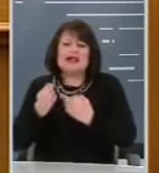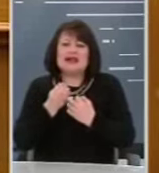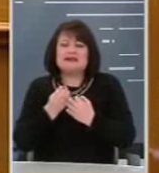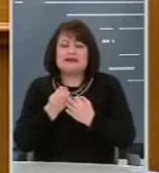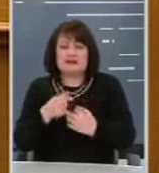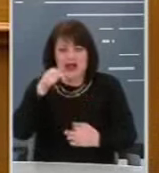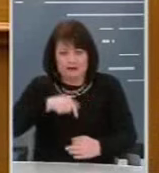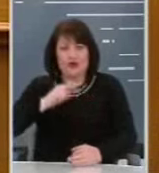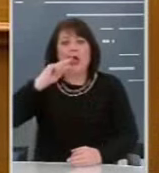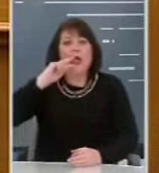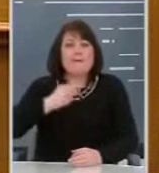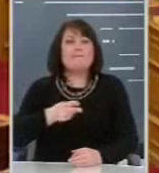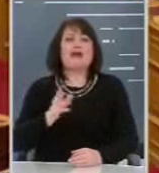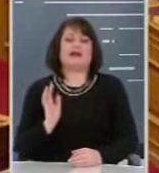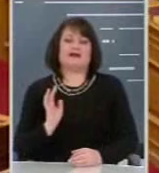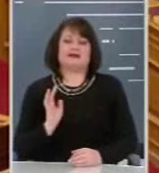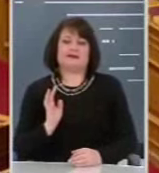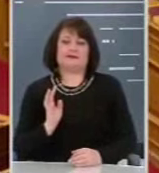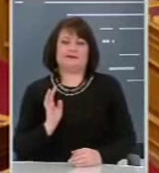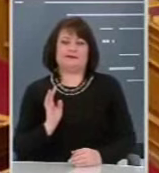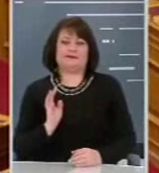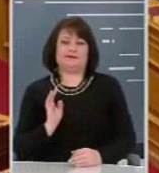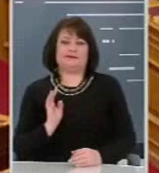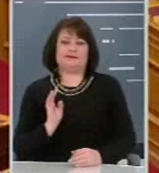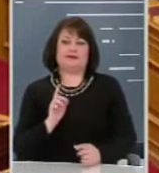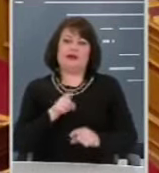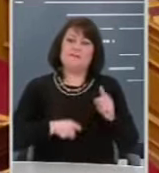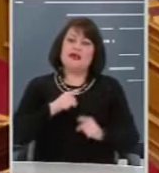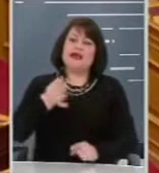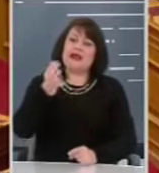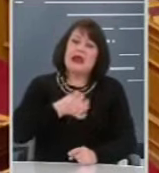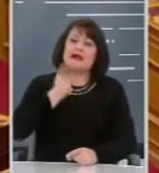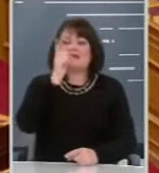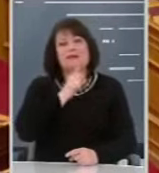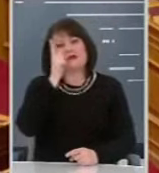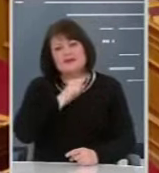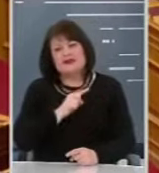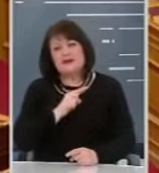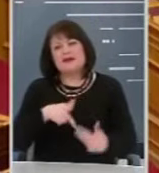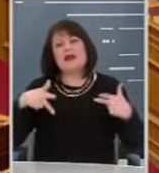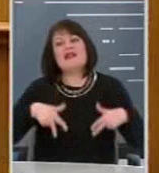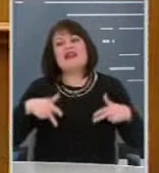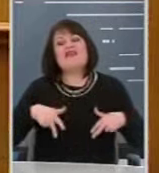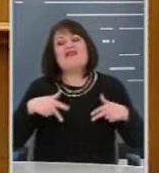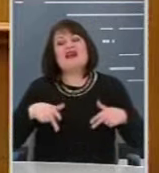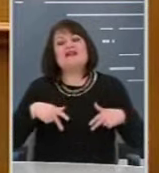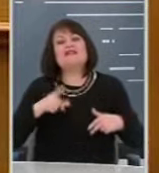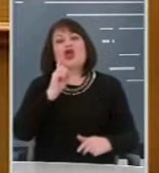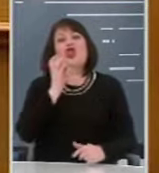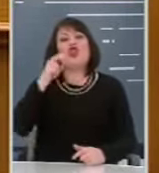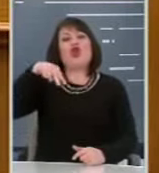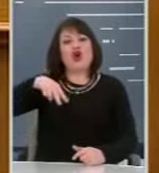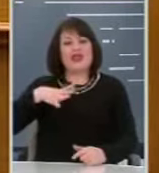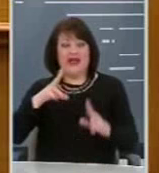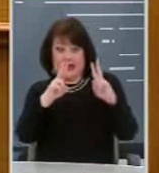ως απάντηση σε όσους ισχυρίζονται ψευδώς ότι η κυβέρνηση επιδιώκει το κλείσιμο του δολ ή τον